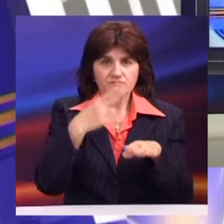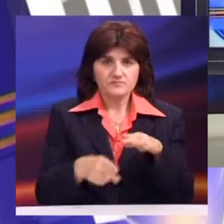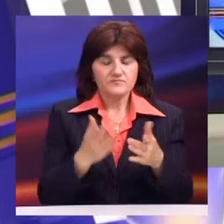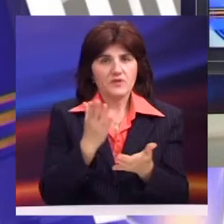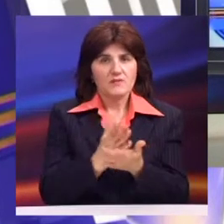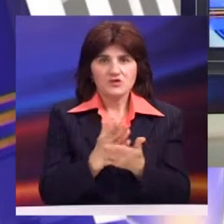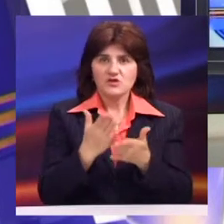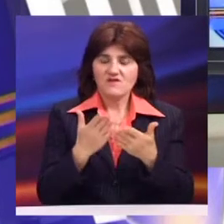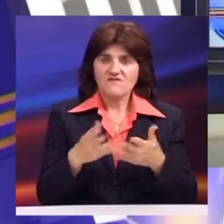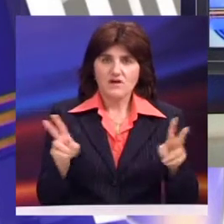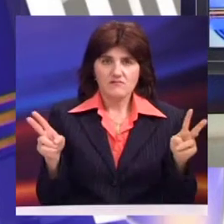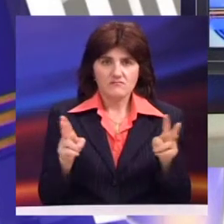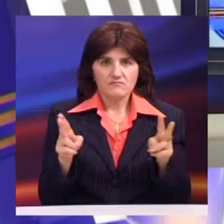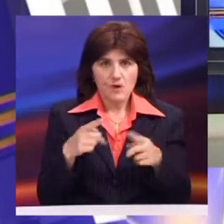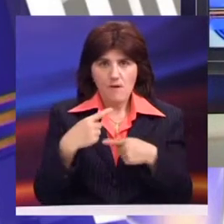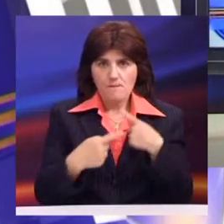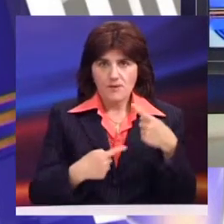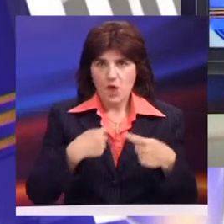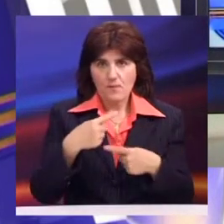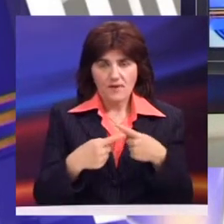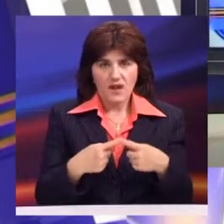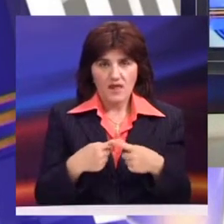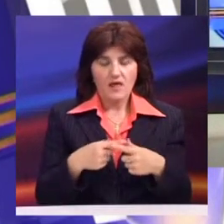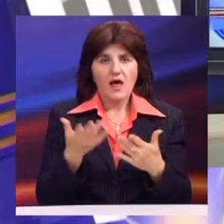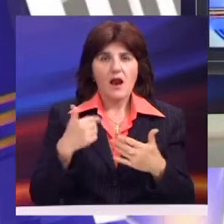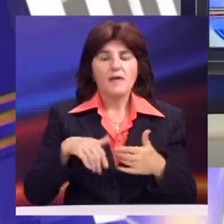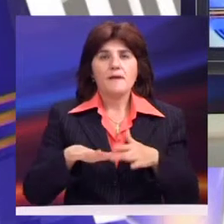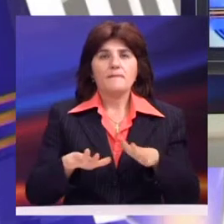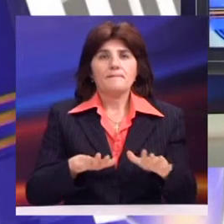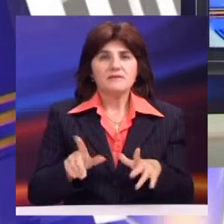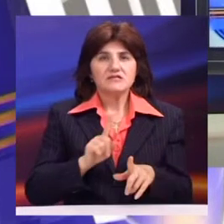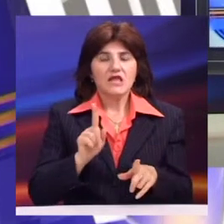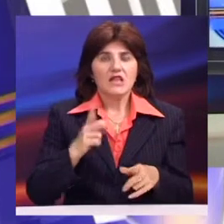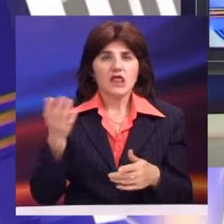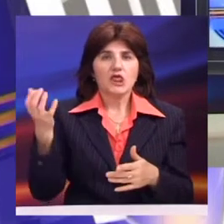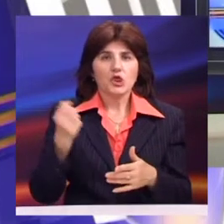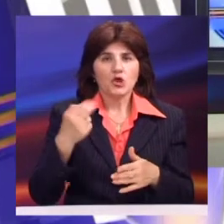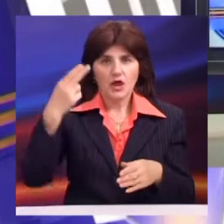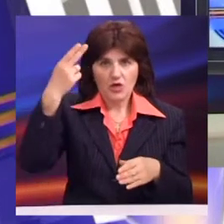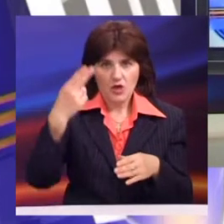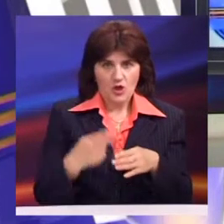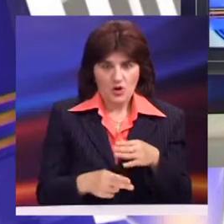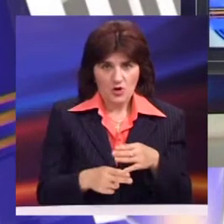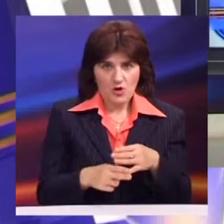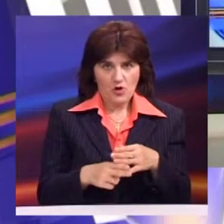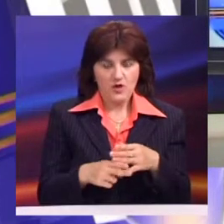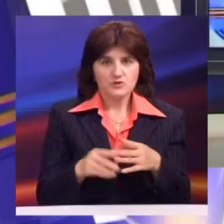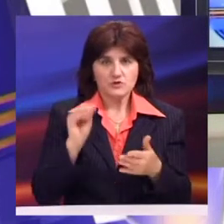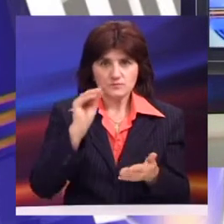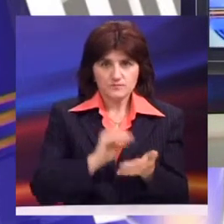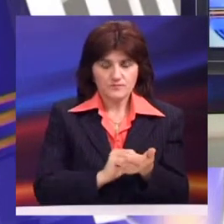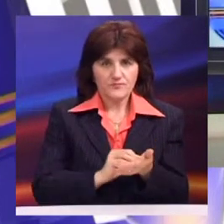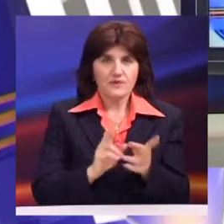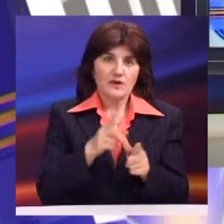odluci, doći će do velikih promjena. Ipak, čini se da Ministarstvo kulture nije donelo konačnu odluku, bar prema rečima